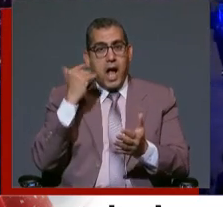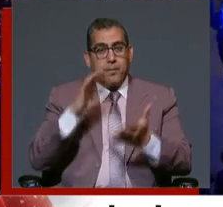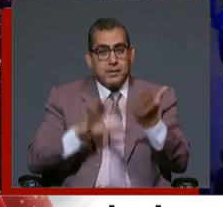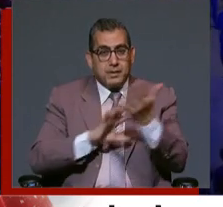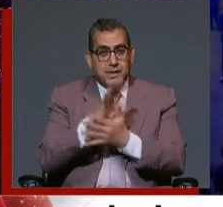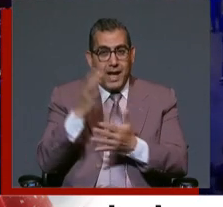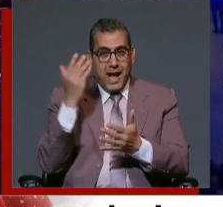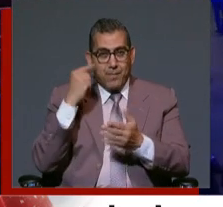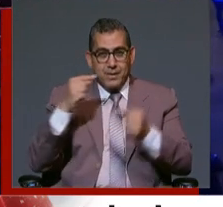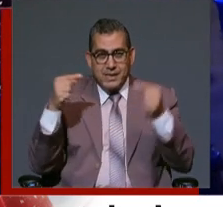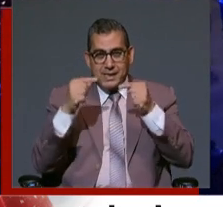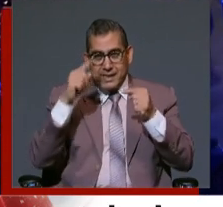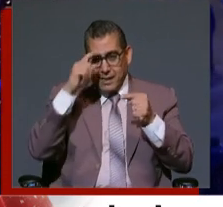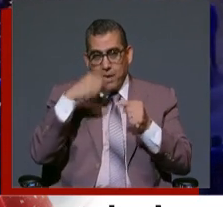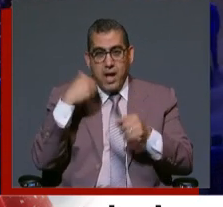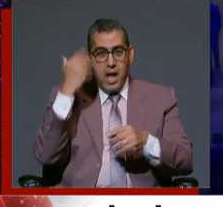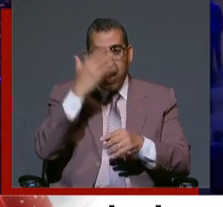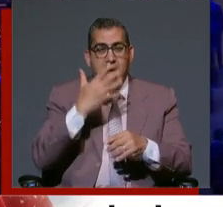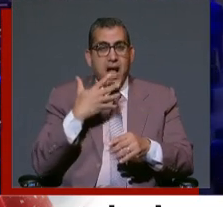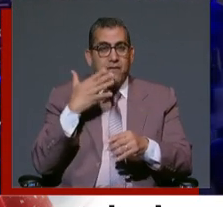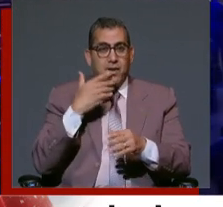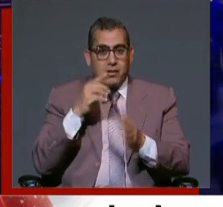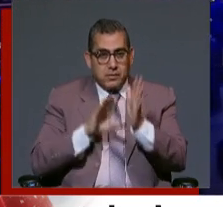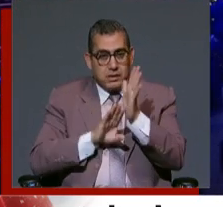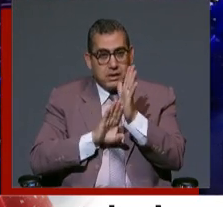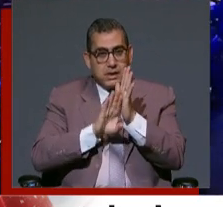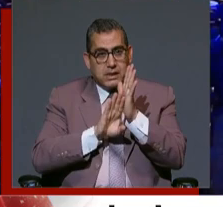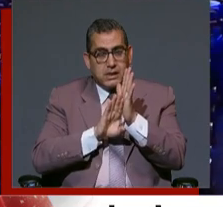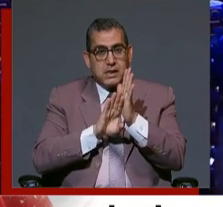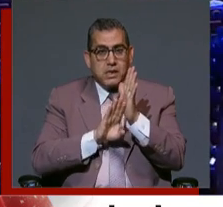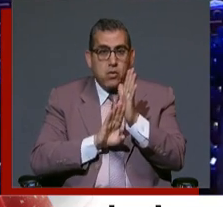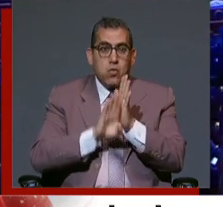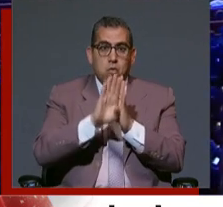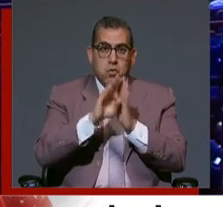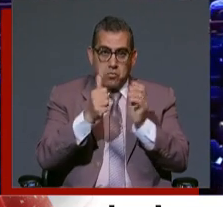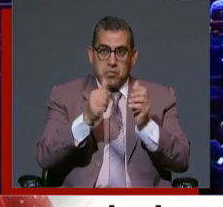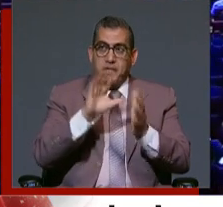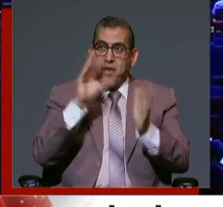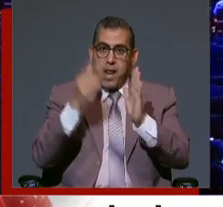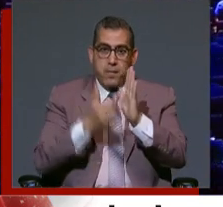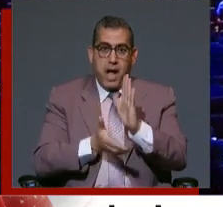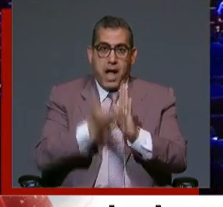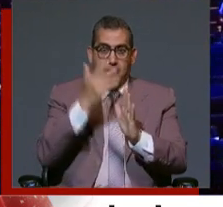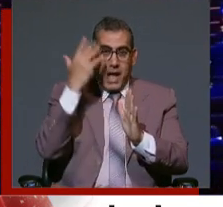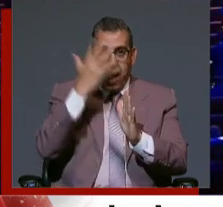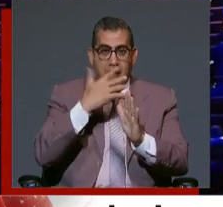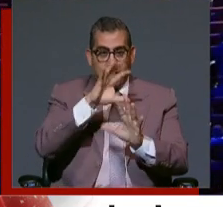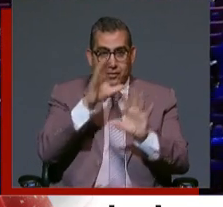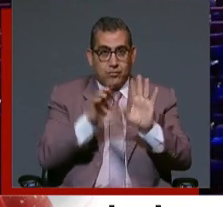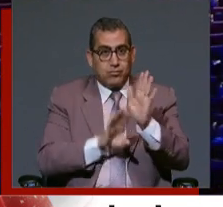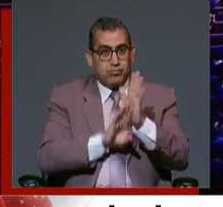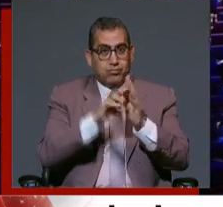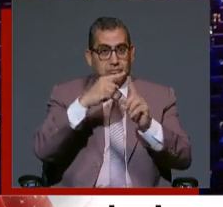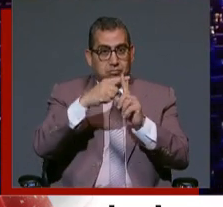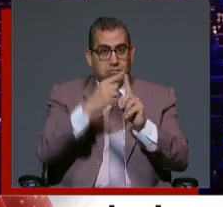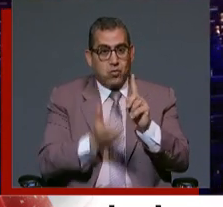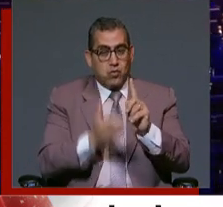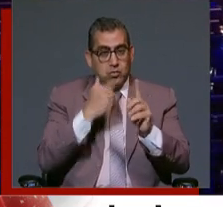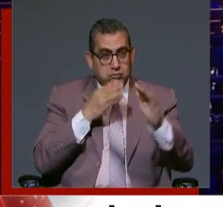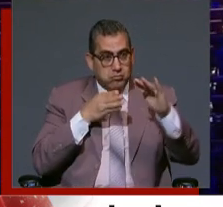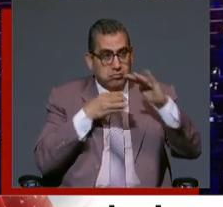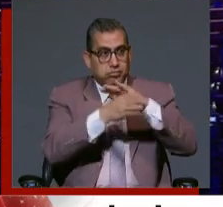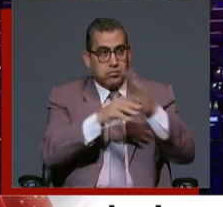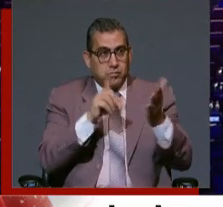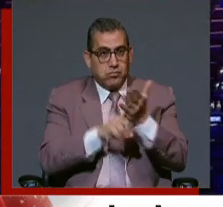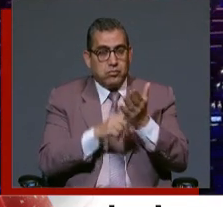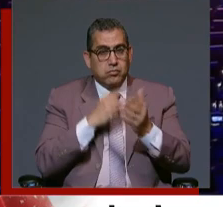الحالية القارة الأفريقية كانت عاملة معدلات نمو من أعلى معدلات نمو في العالم. القارة الأفريقية كانت داخلة في عمليات